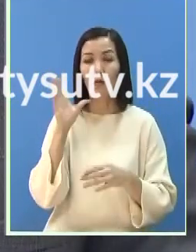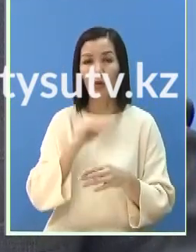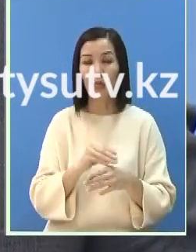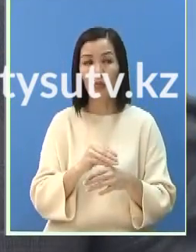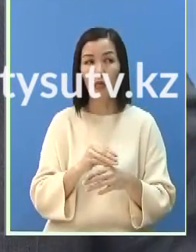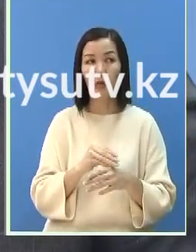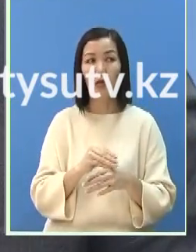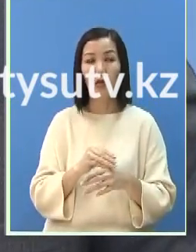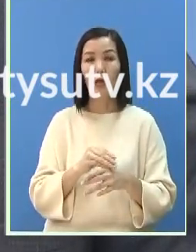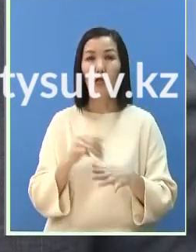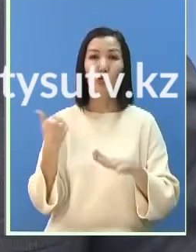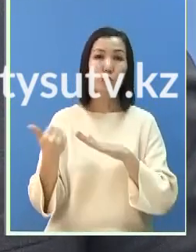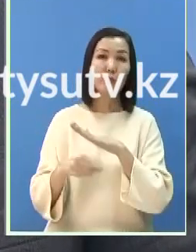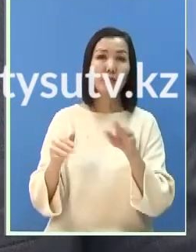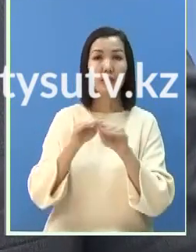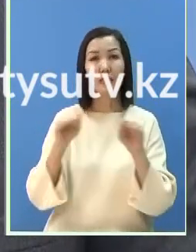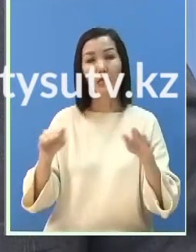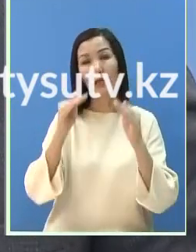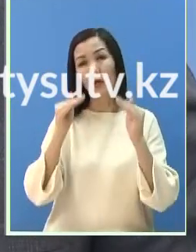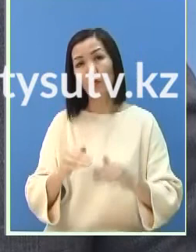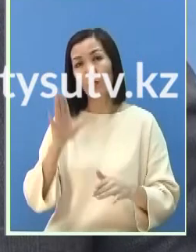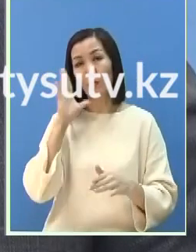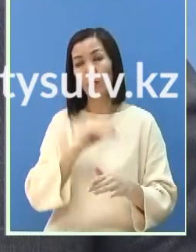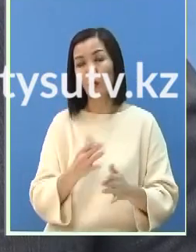себепті өзіміз жұмыссыздықты жоюдың бірден бір